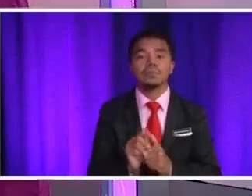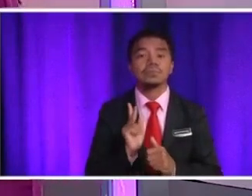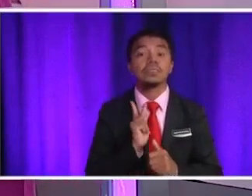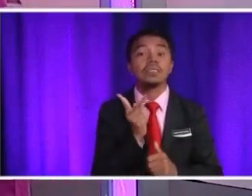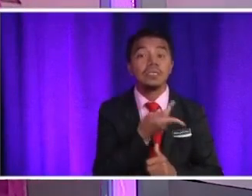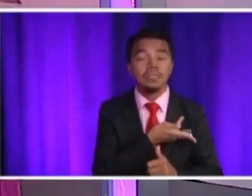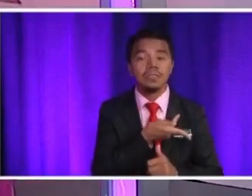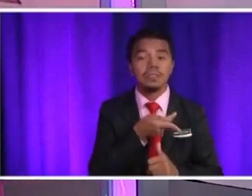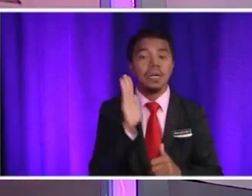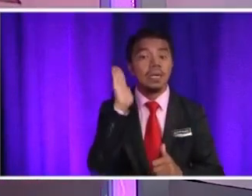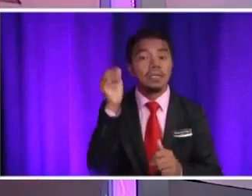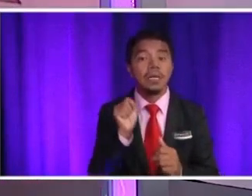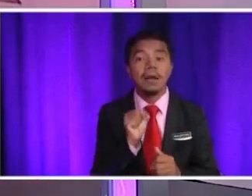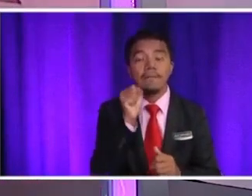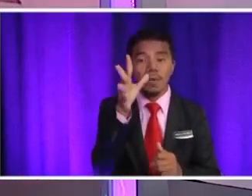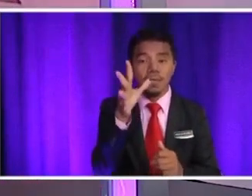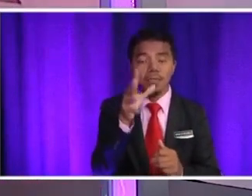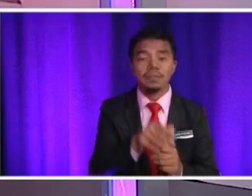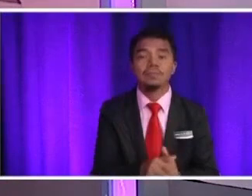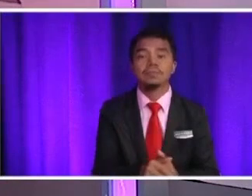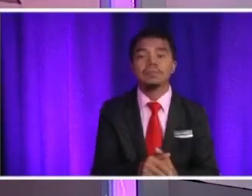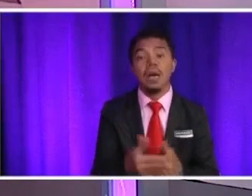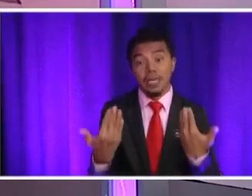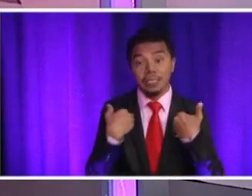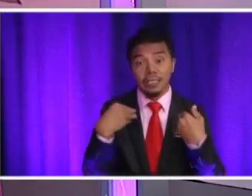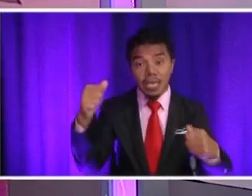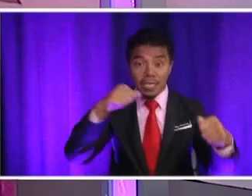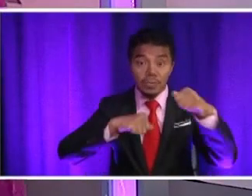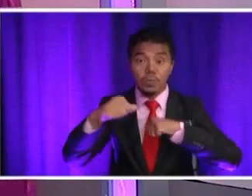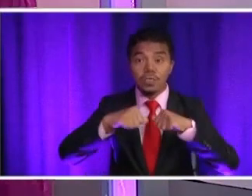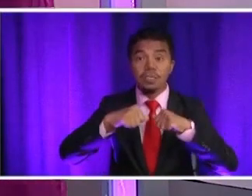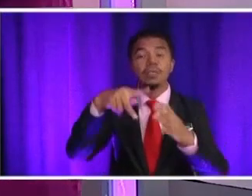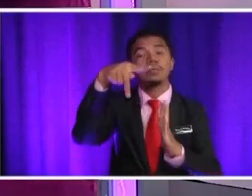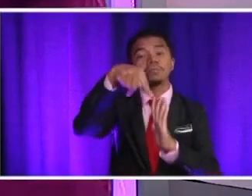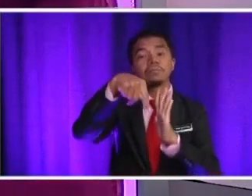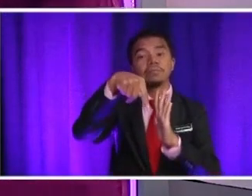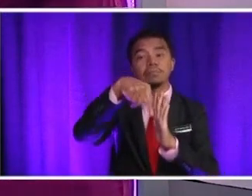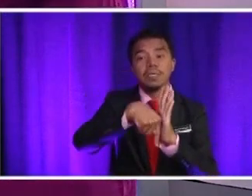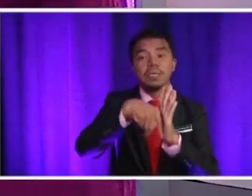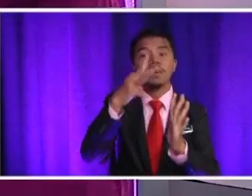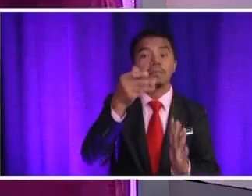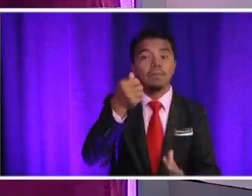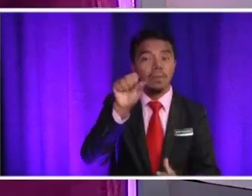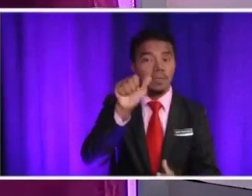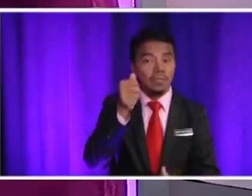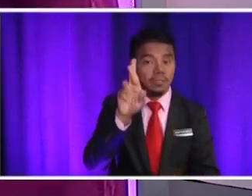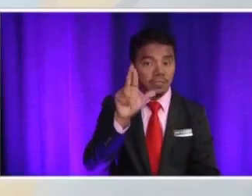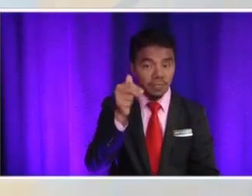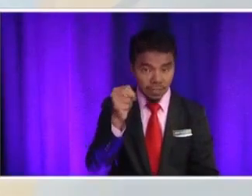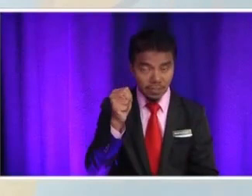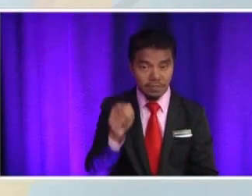menyampaikan kepada pengguna, kita perlu ada aktiviti pemasaran. Atau senang cerita ialah pengiklanan